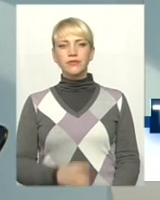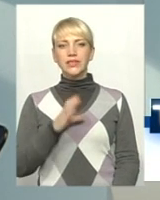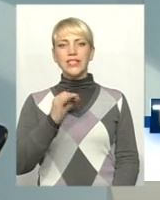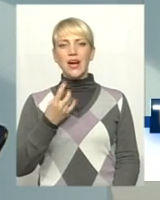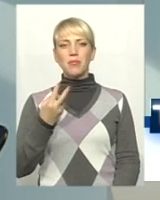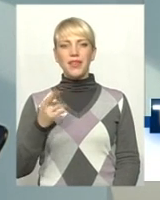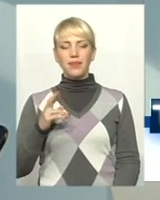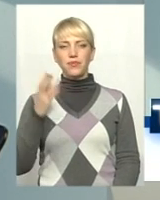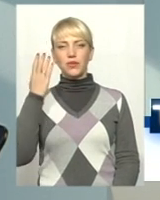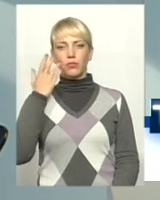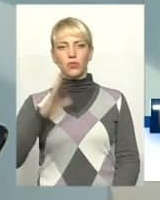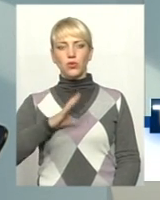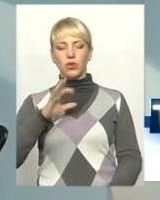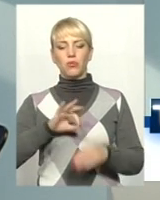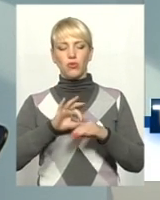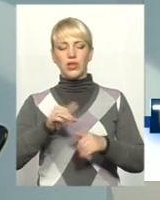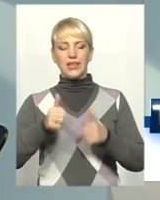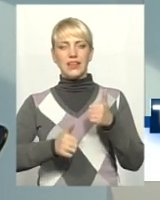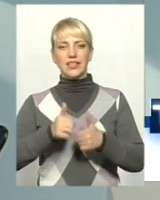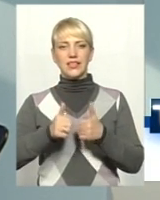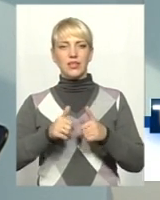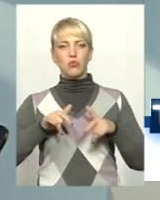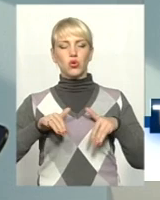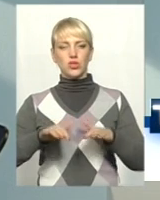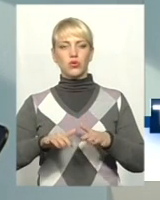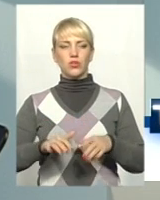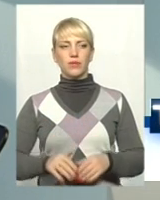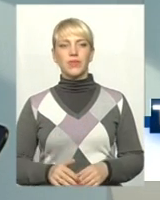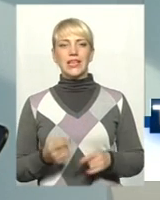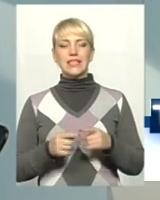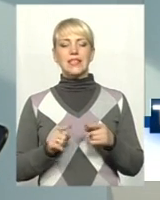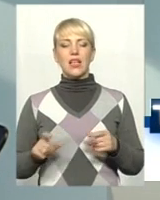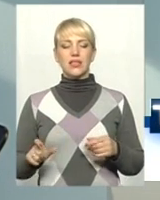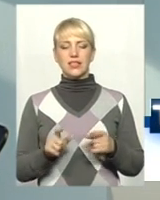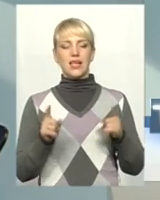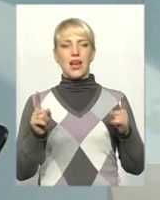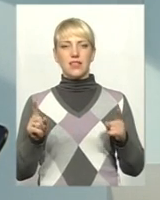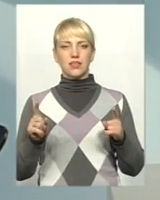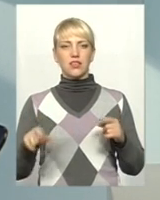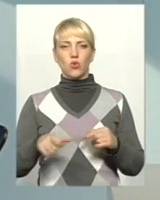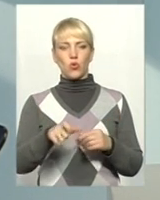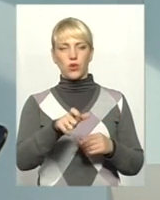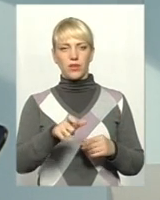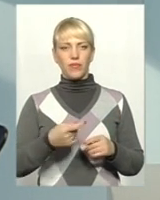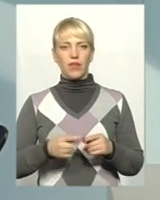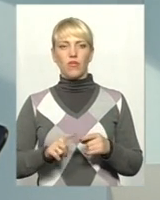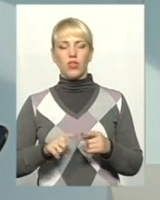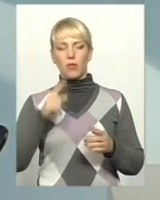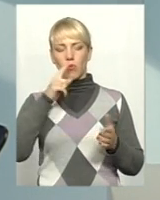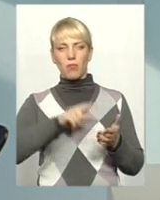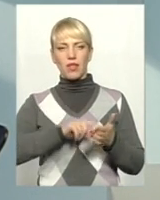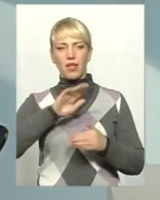серпня були проведені тендерні процедури, оскільки ця ділянка дороги, вона попала